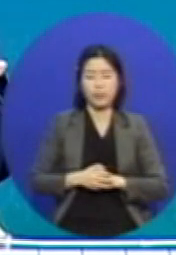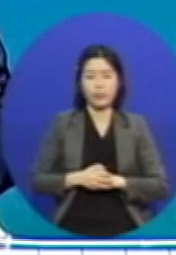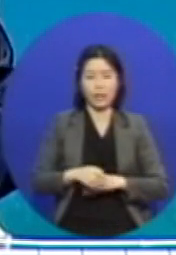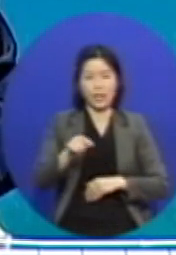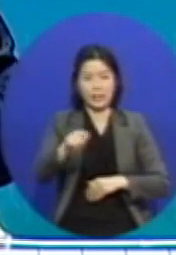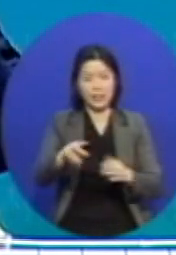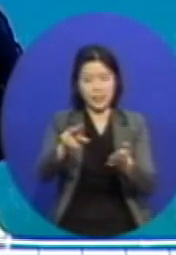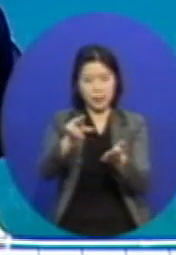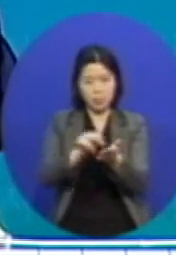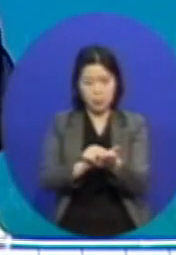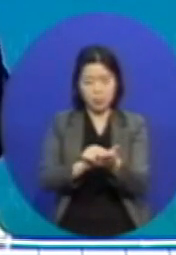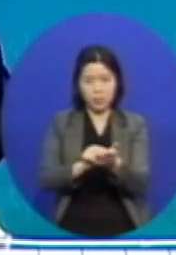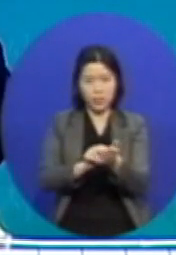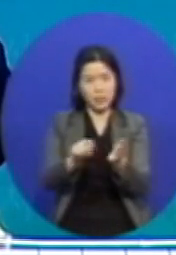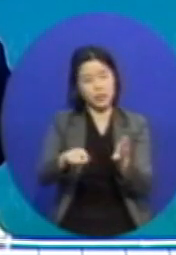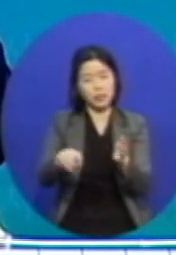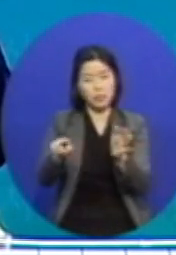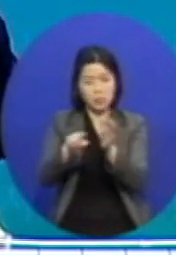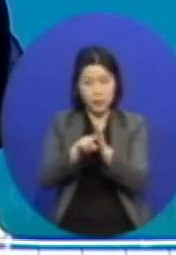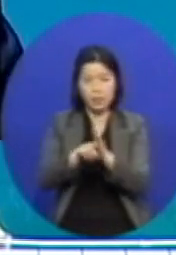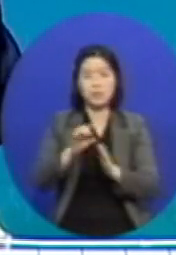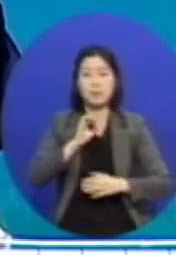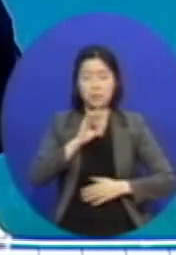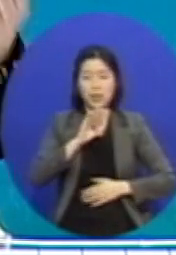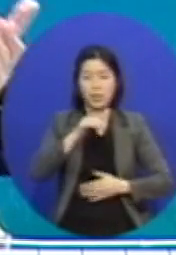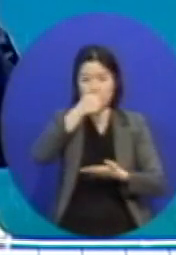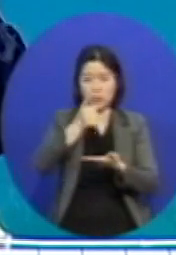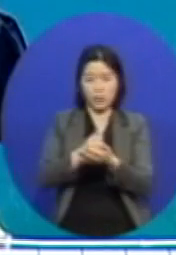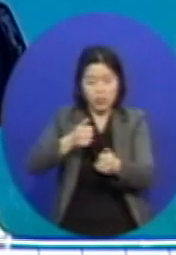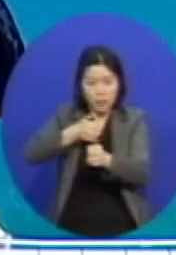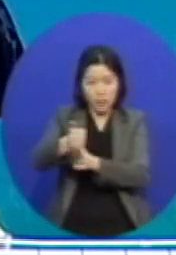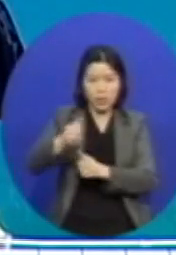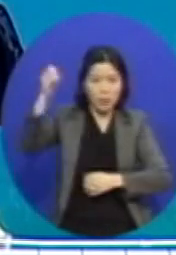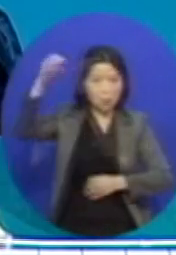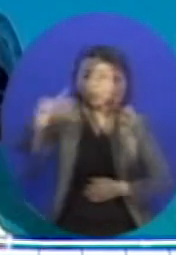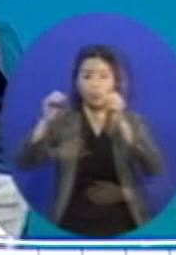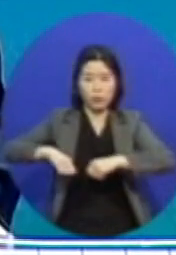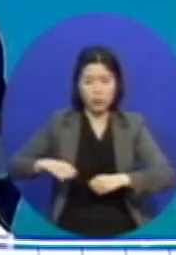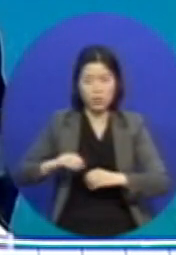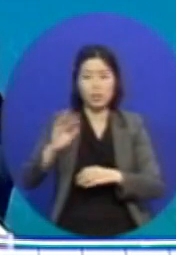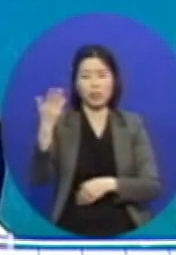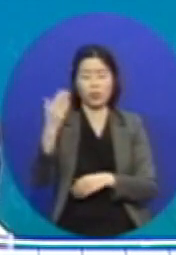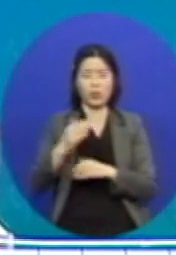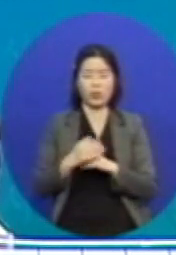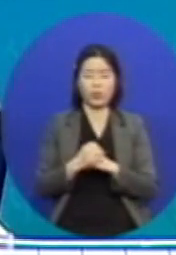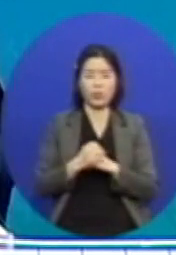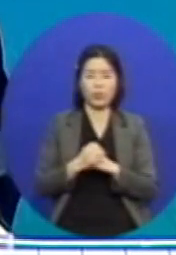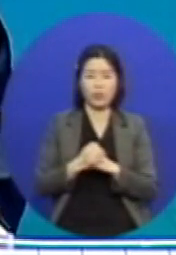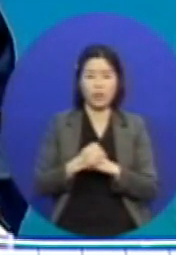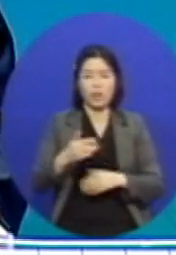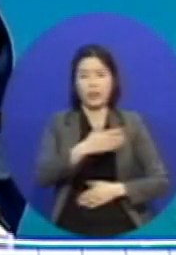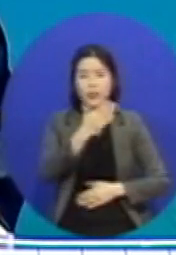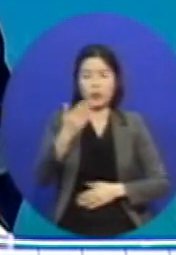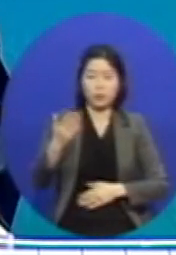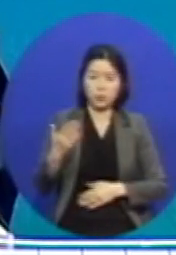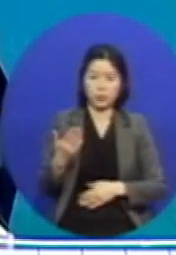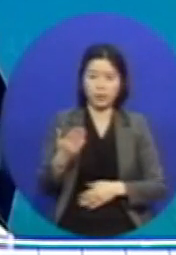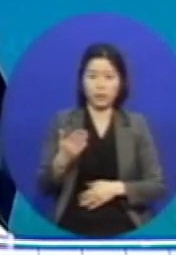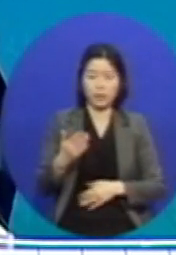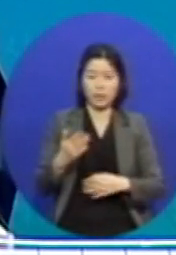이 믿음만이 우리를 주의해서 이기게 하고 빛의 자녀가 되게 만들어 줍니다 여러분